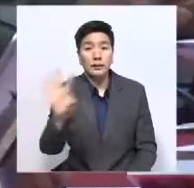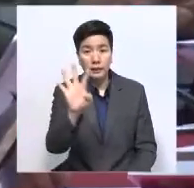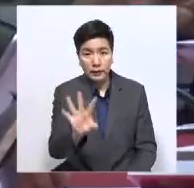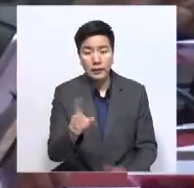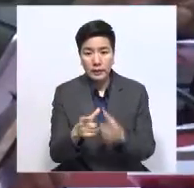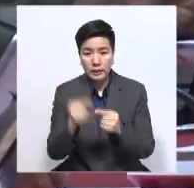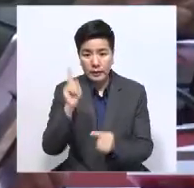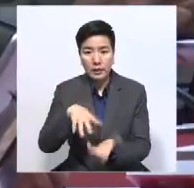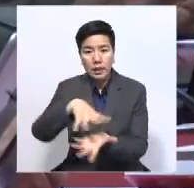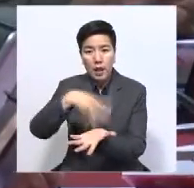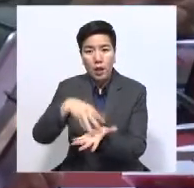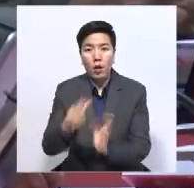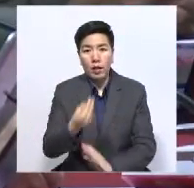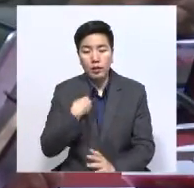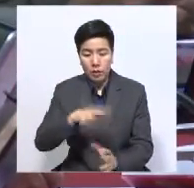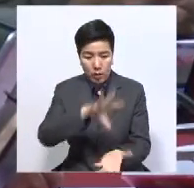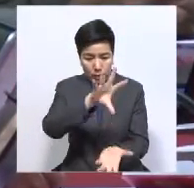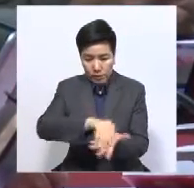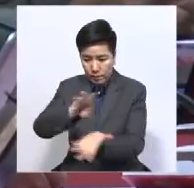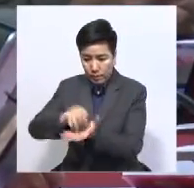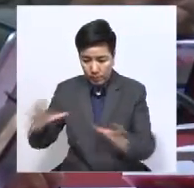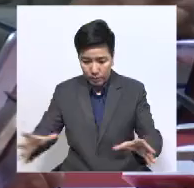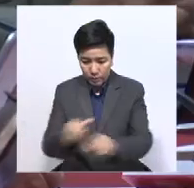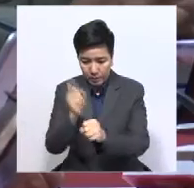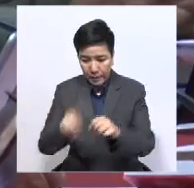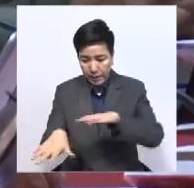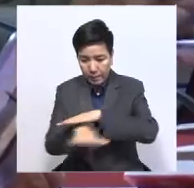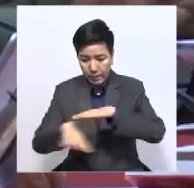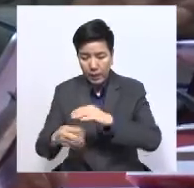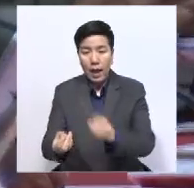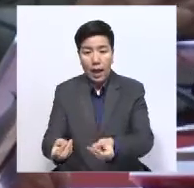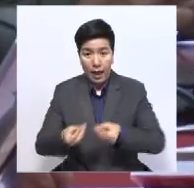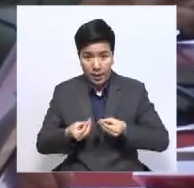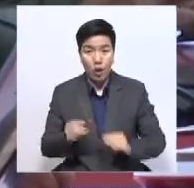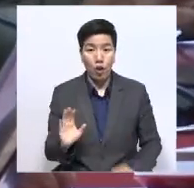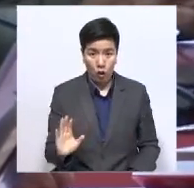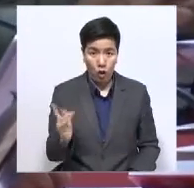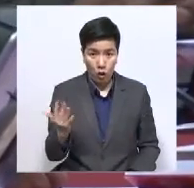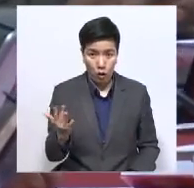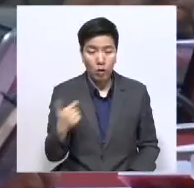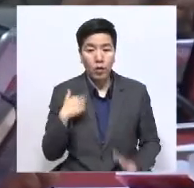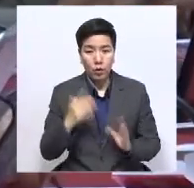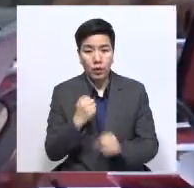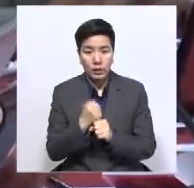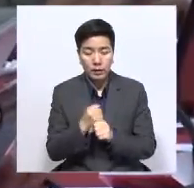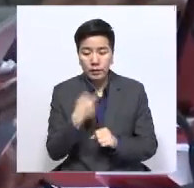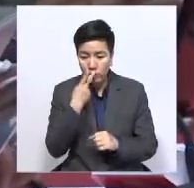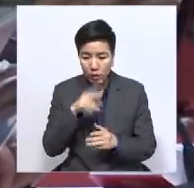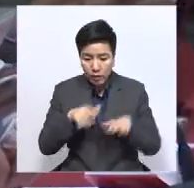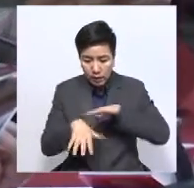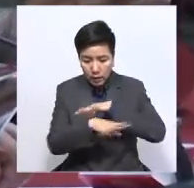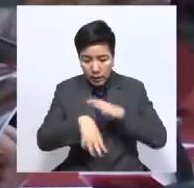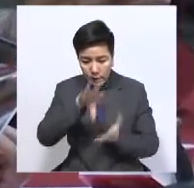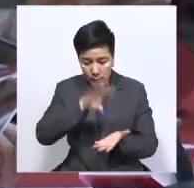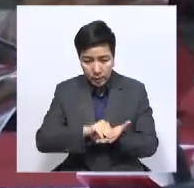นนำข้อเท็จจริงมาให้ข้อมูลก็จะเก็บรวบรวมไว้ในฐานะพยานผู้ให้ถ้อยคำก่อนค่ะจากนั้นนะคะพนักงานสอบสวนก็จะรวบรวมห